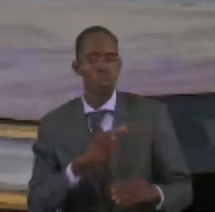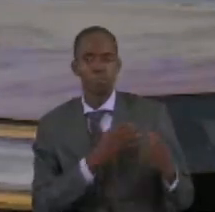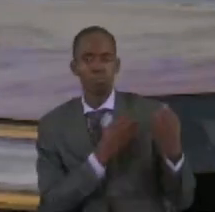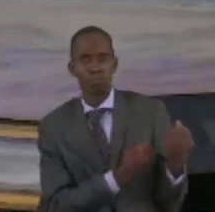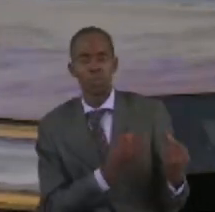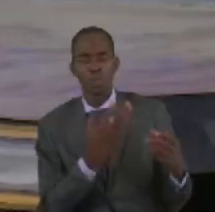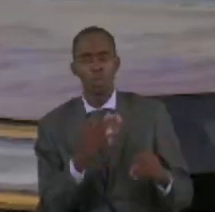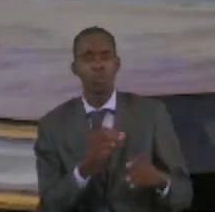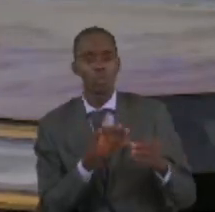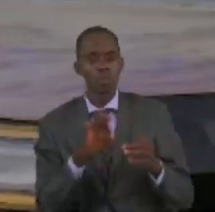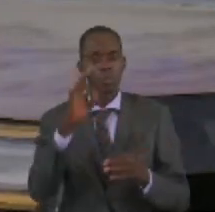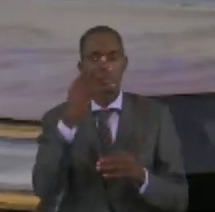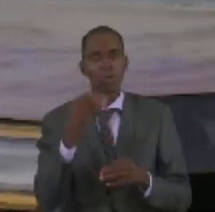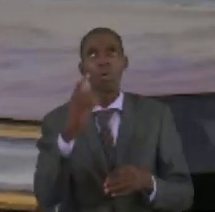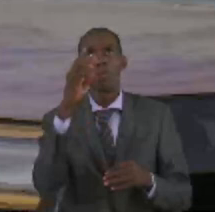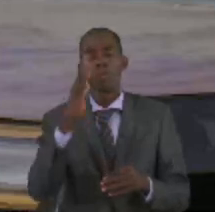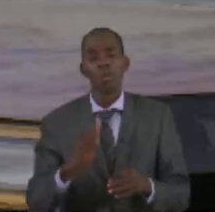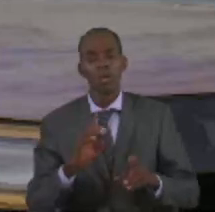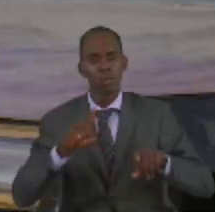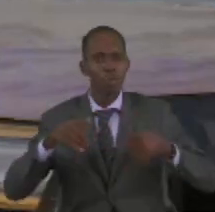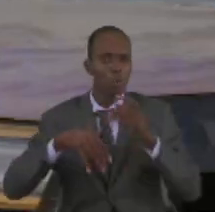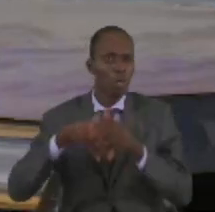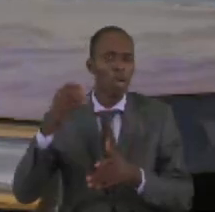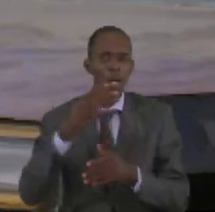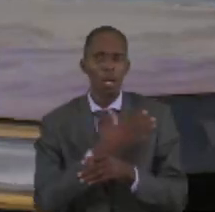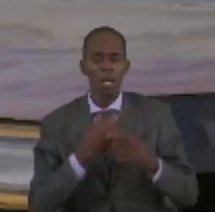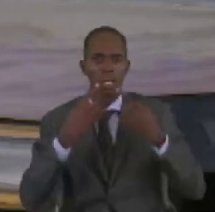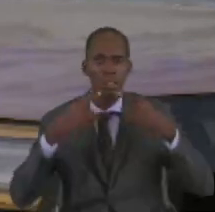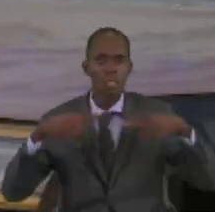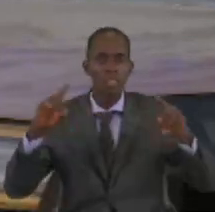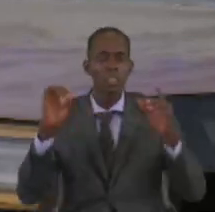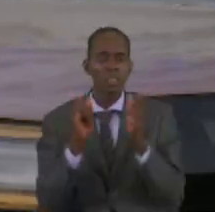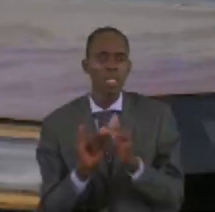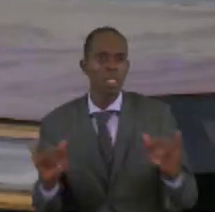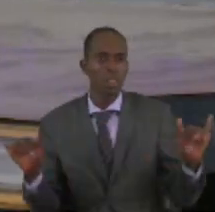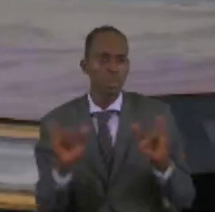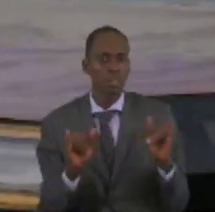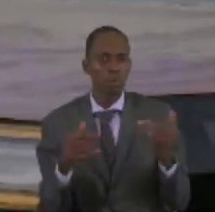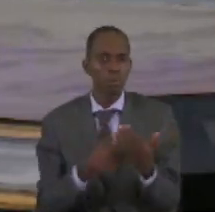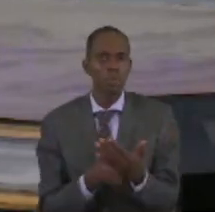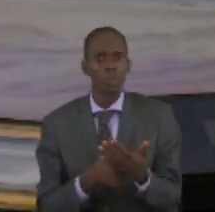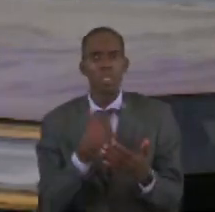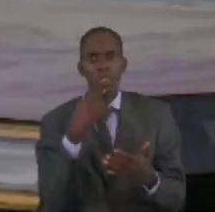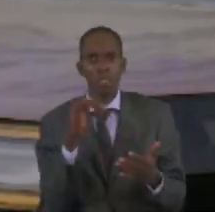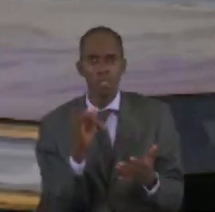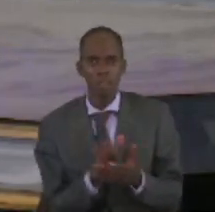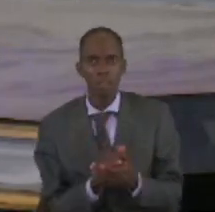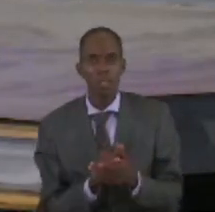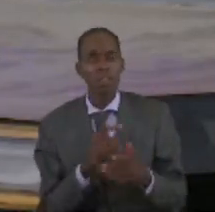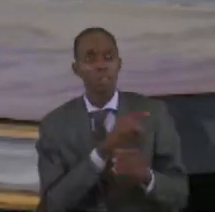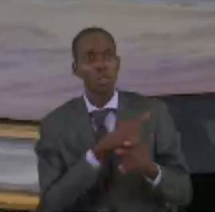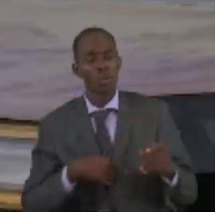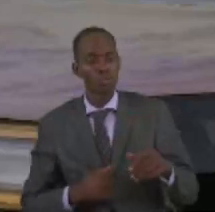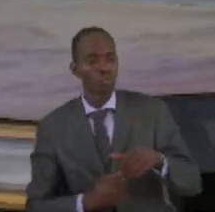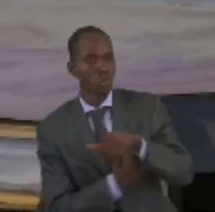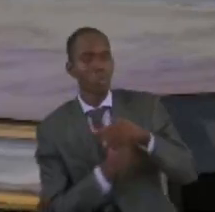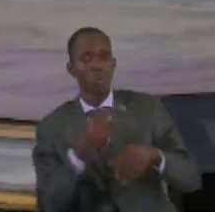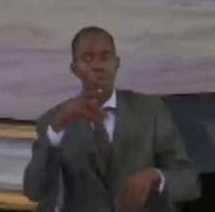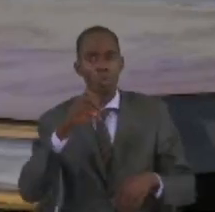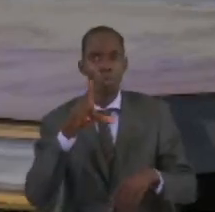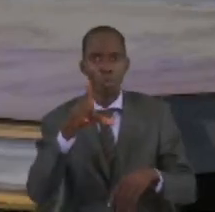avec le courage de l'Esprit de Dieu, que nous allions déclarer le même évangile, et Dieu qui l'a soutenu va